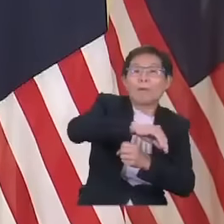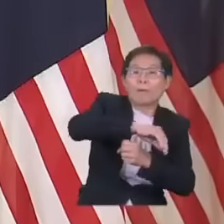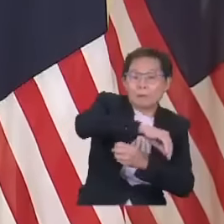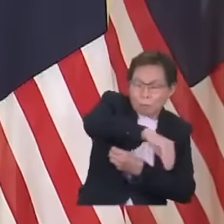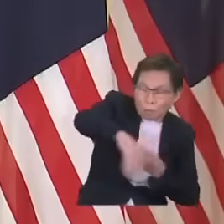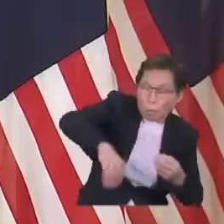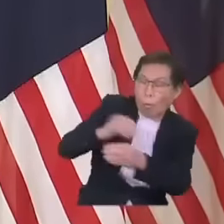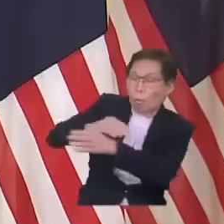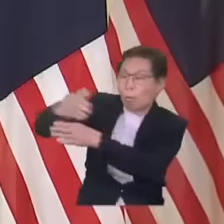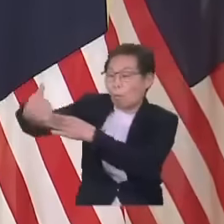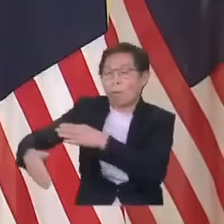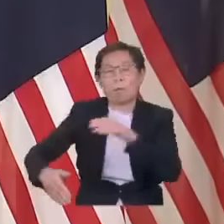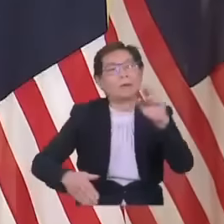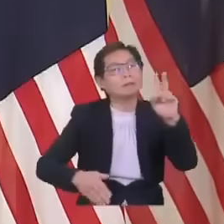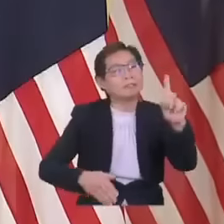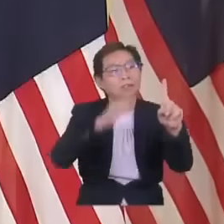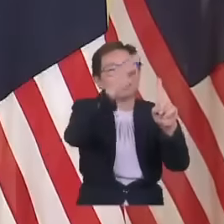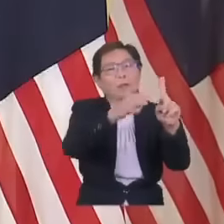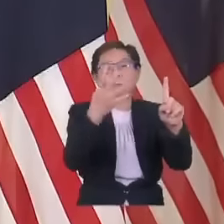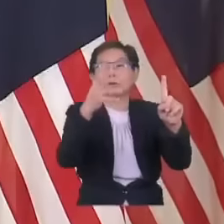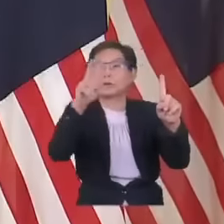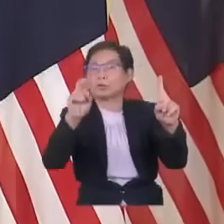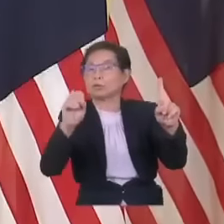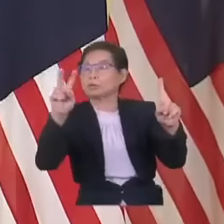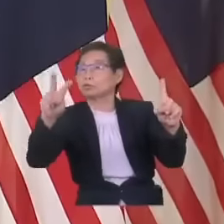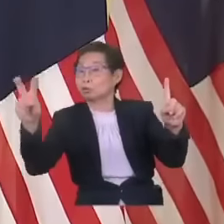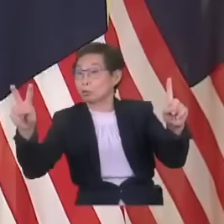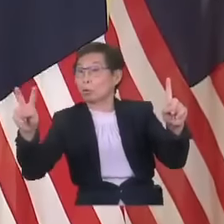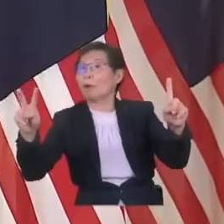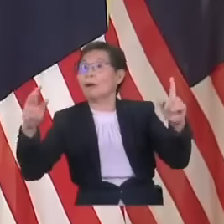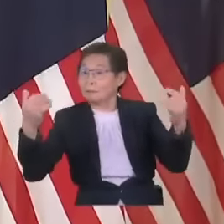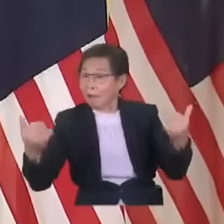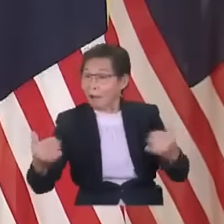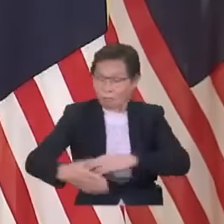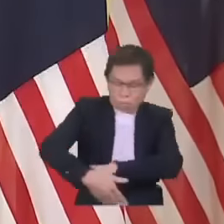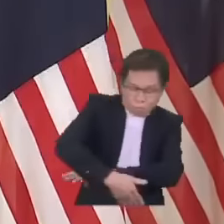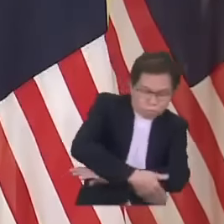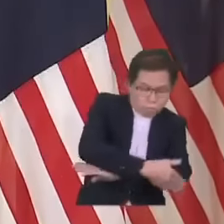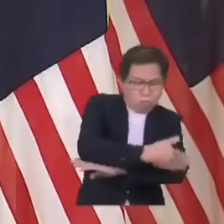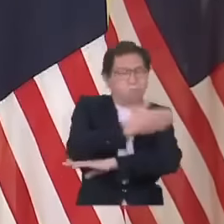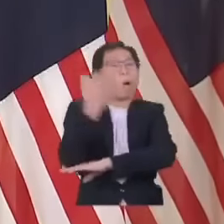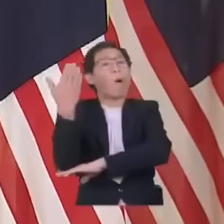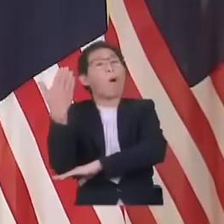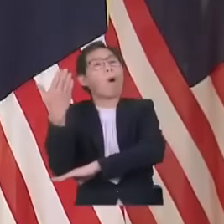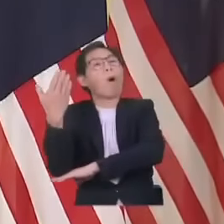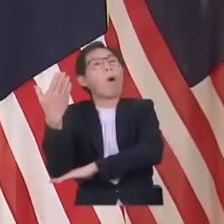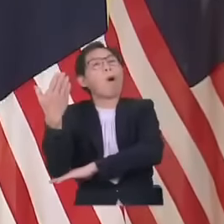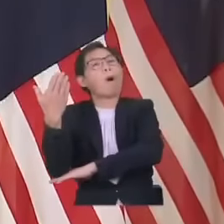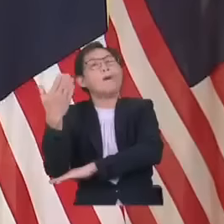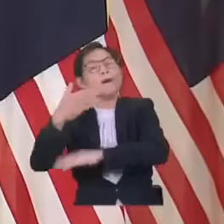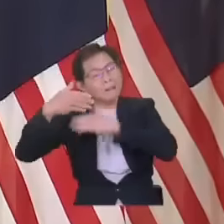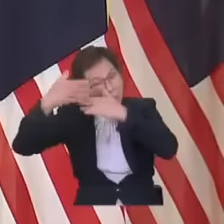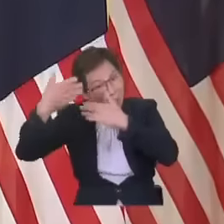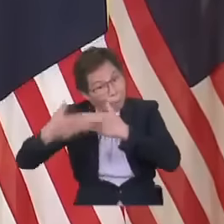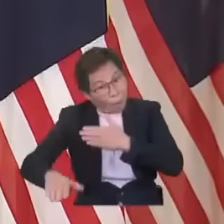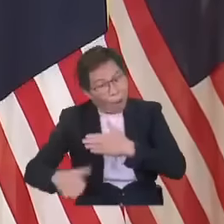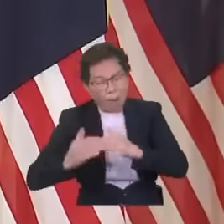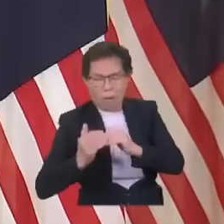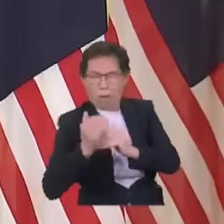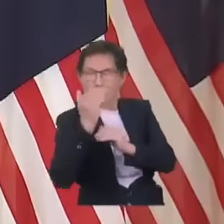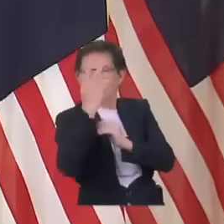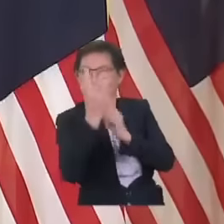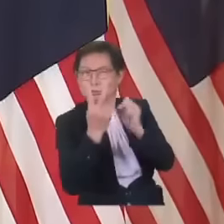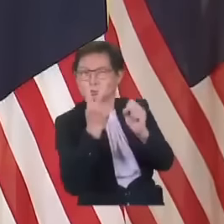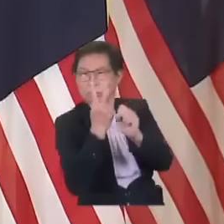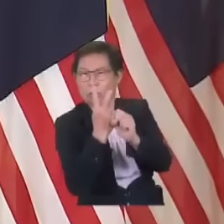1 April yang membolehkan pembukaan semula sempada negara selepas lebih